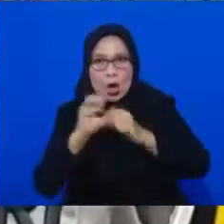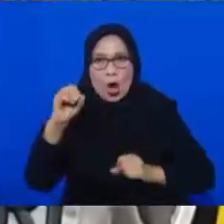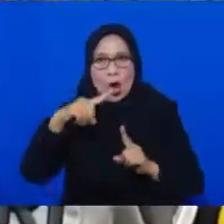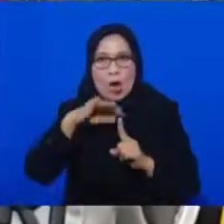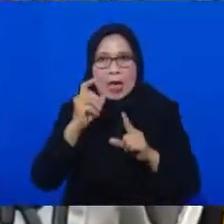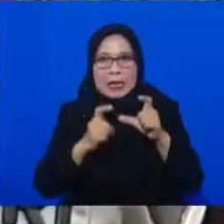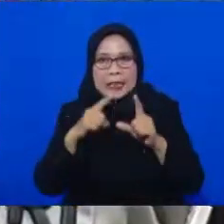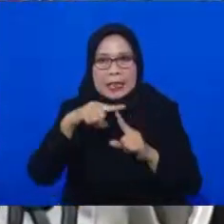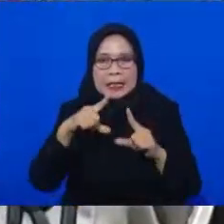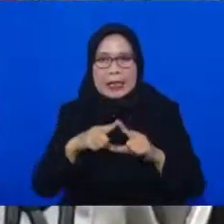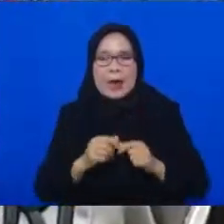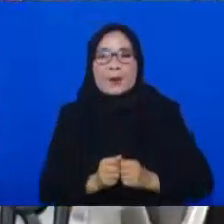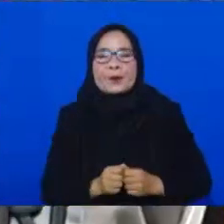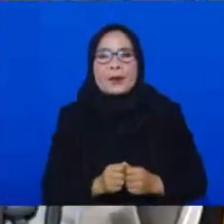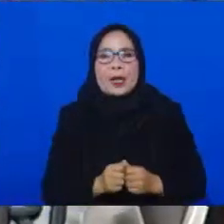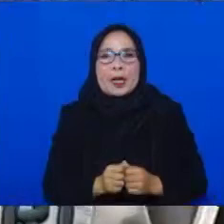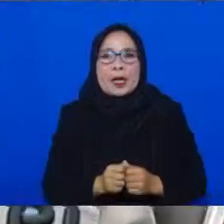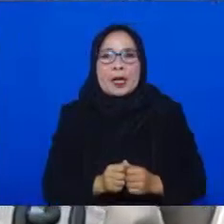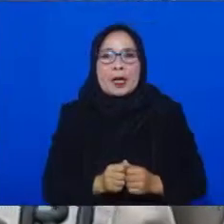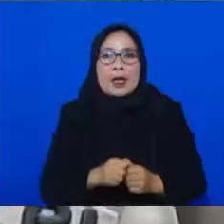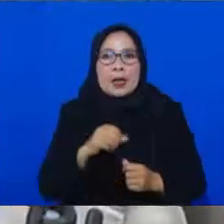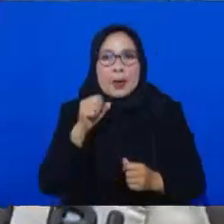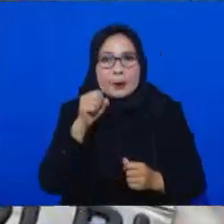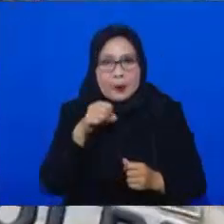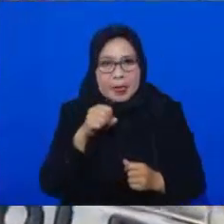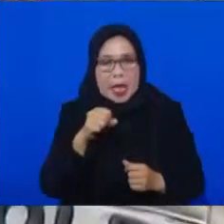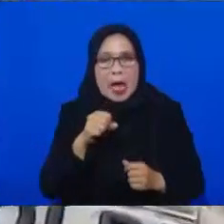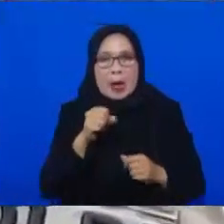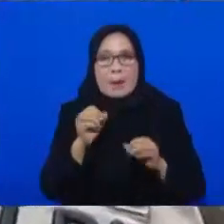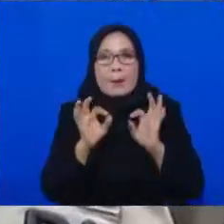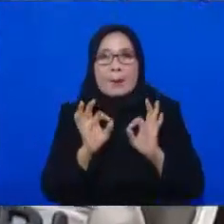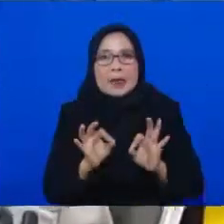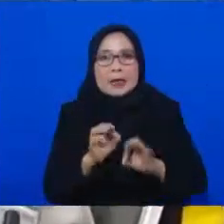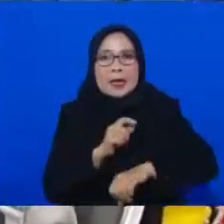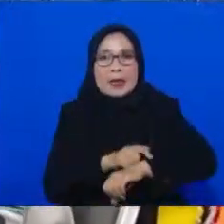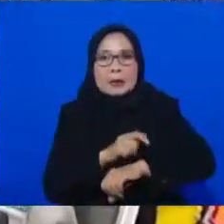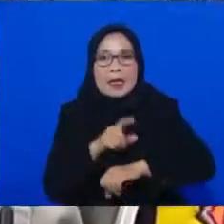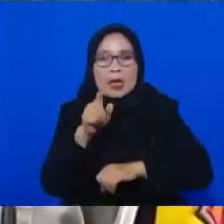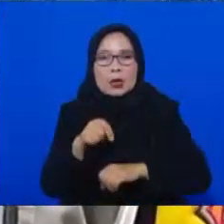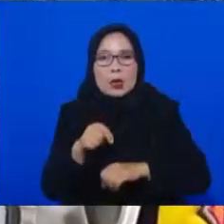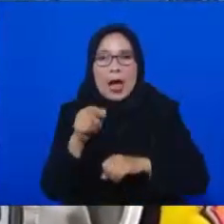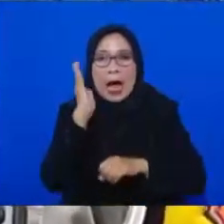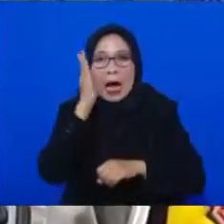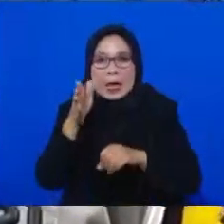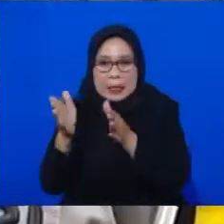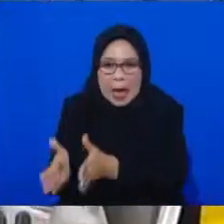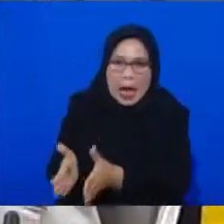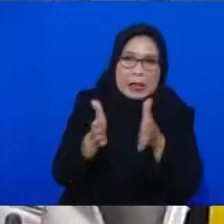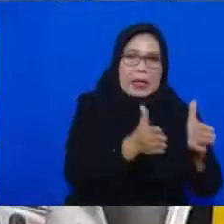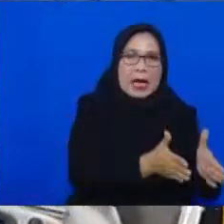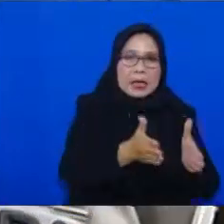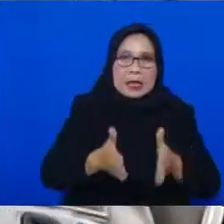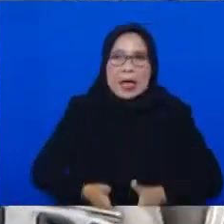Apa namanya, dari Harupat bisa tekuk kanan ke Amaris. Pada jam-jam tertentu nanti kami akan alihkan ke arah Harupat